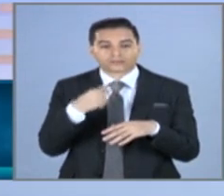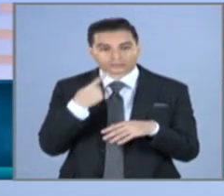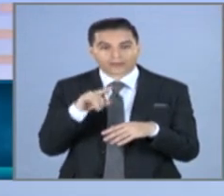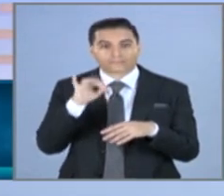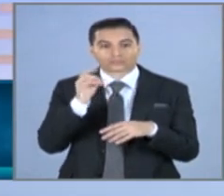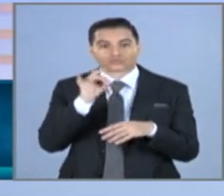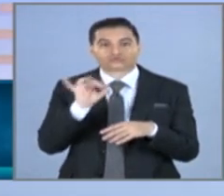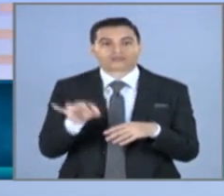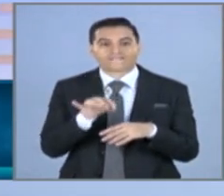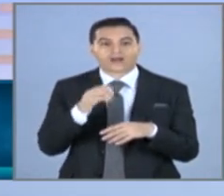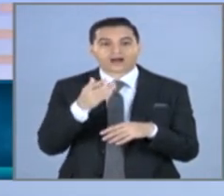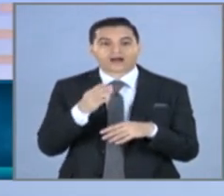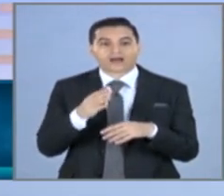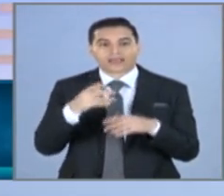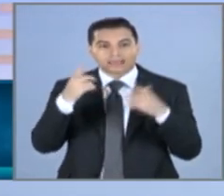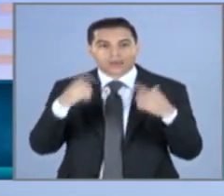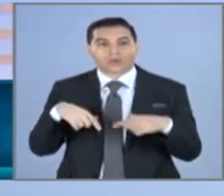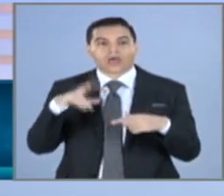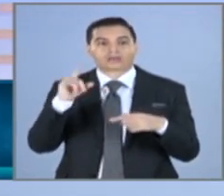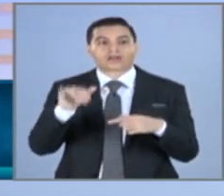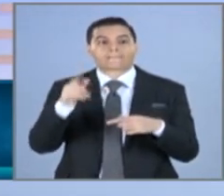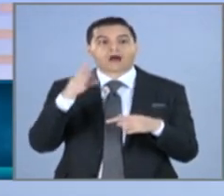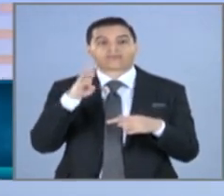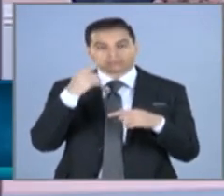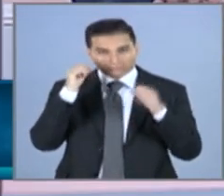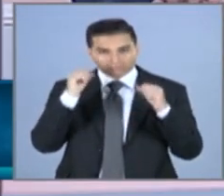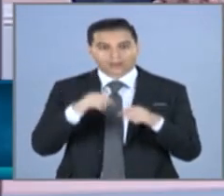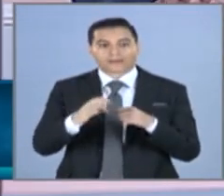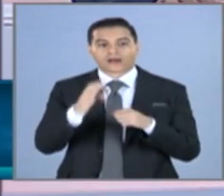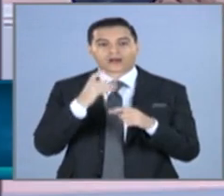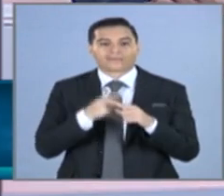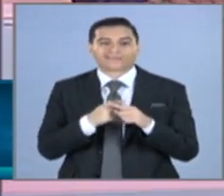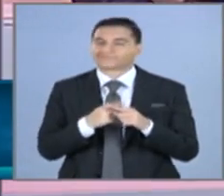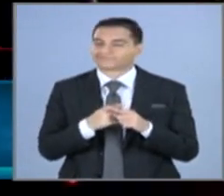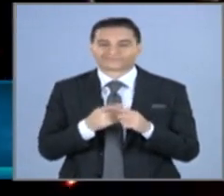مصطفى، الدنمارك طبعا إجابة خاطئة.